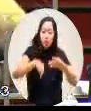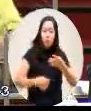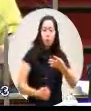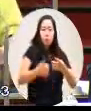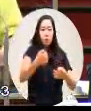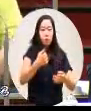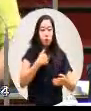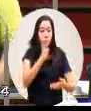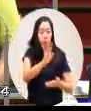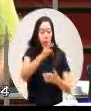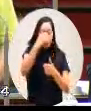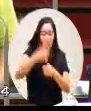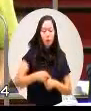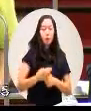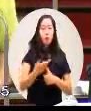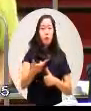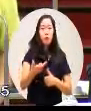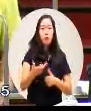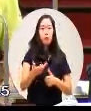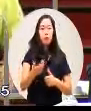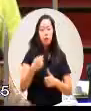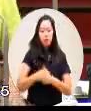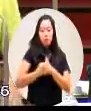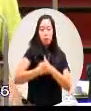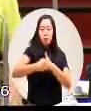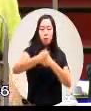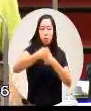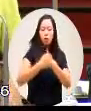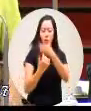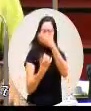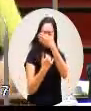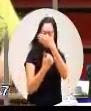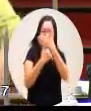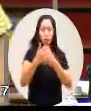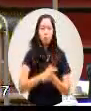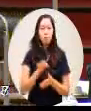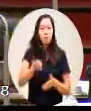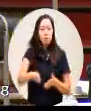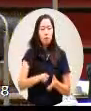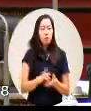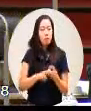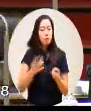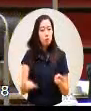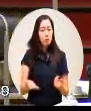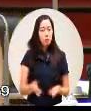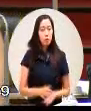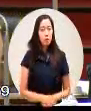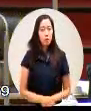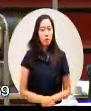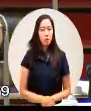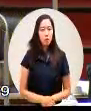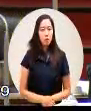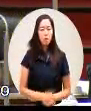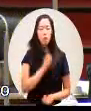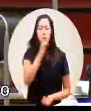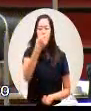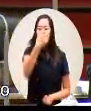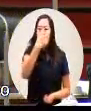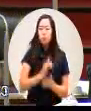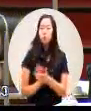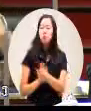爱防刺激、防攻击，这种够道理。讲我为着阮阿